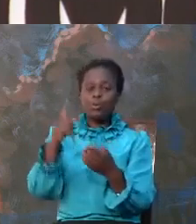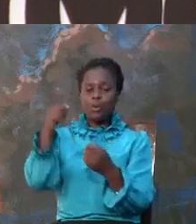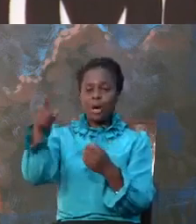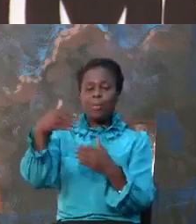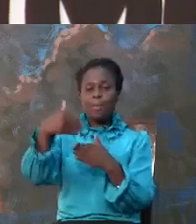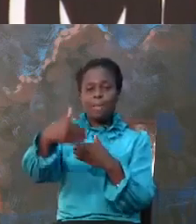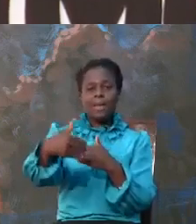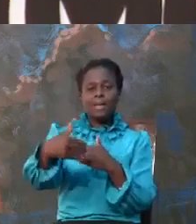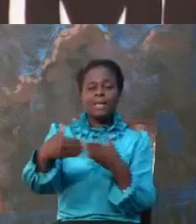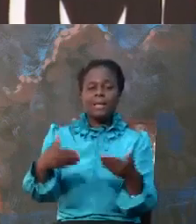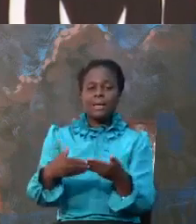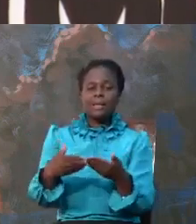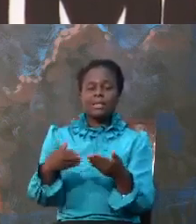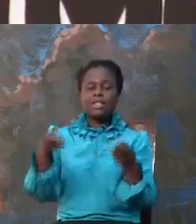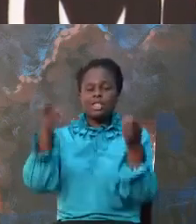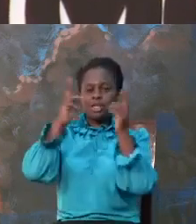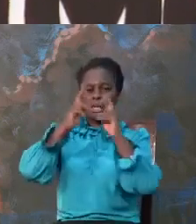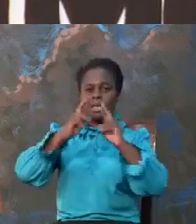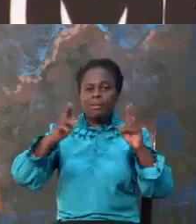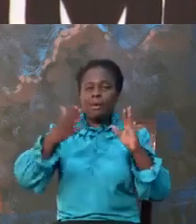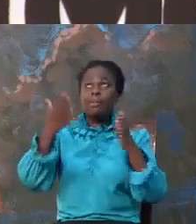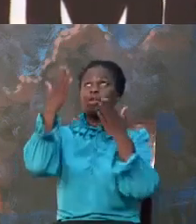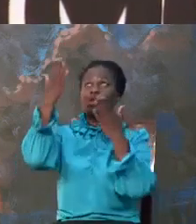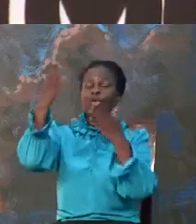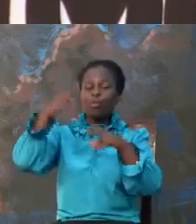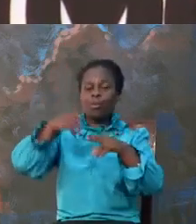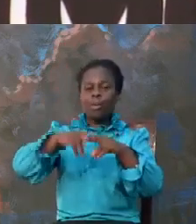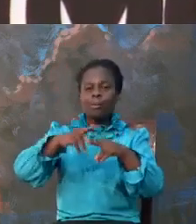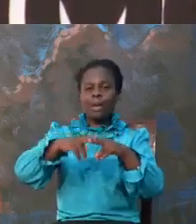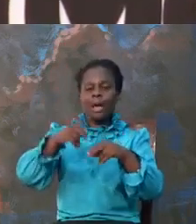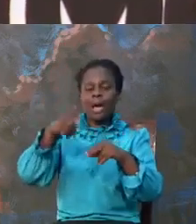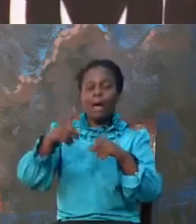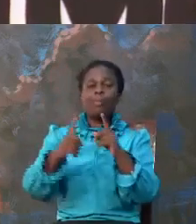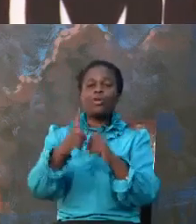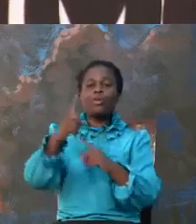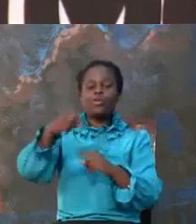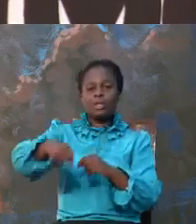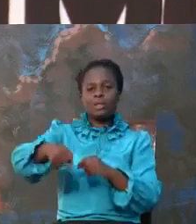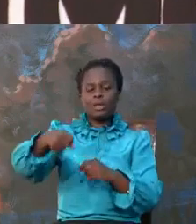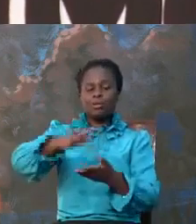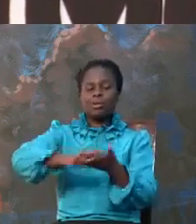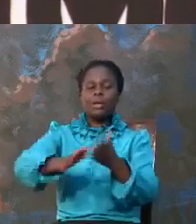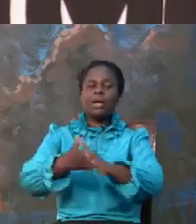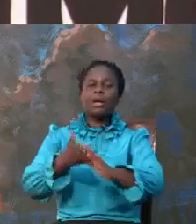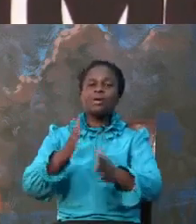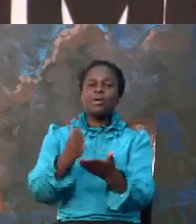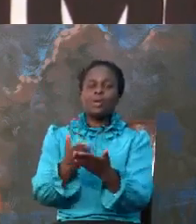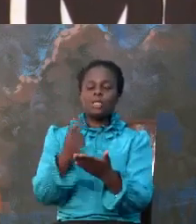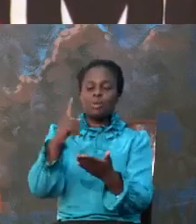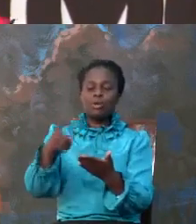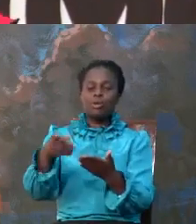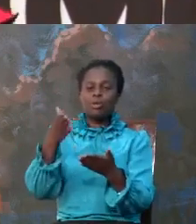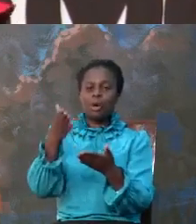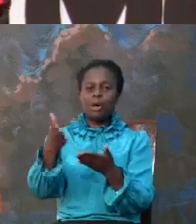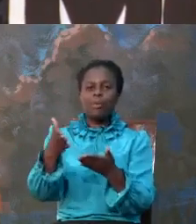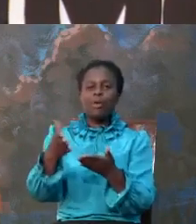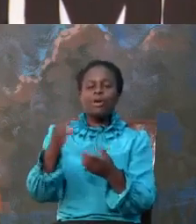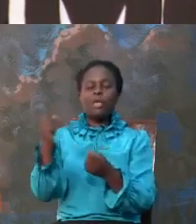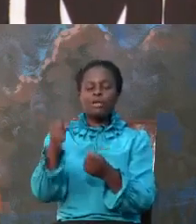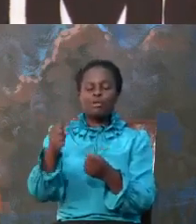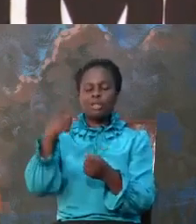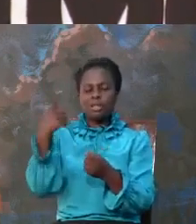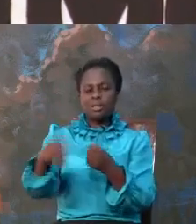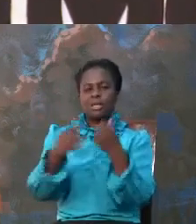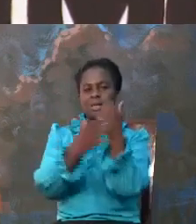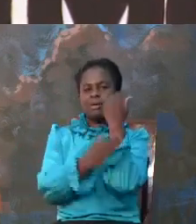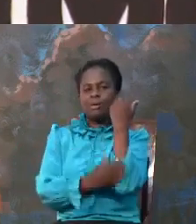ya kiti cha rehema ambacho Baba ameketi, hapo juu ya sanduku la agano, kwa kuwa yuko hapo, na tuyashike sana maungamo.